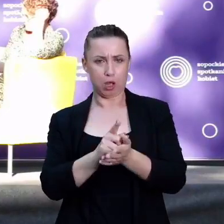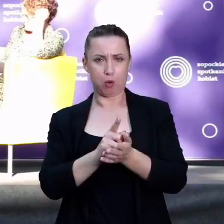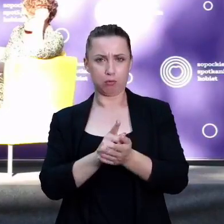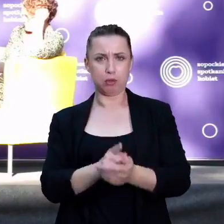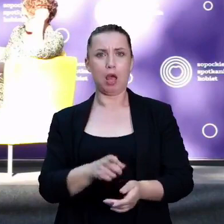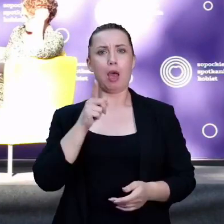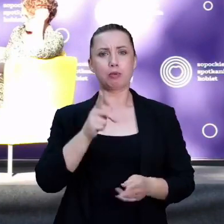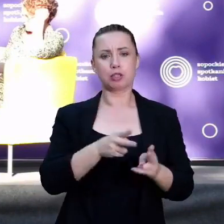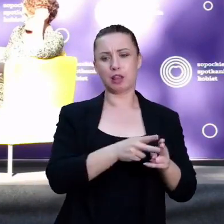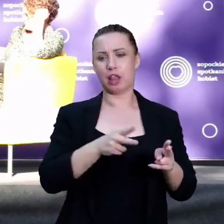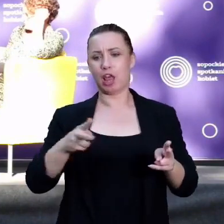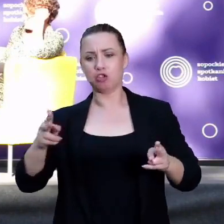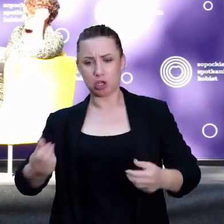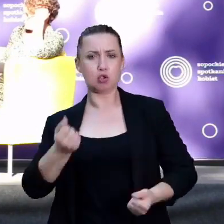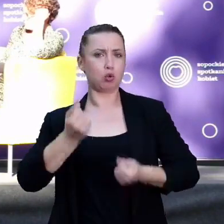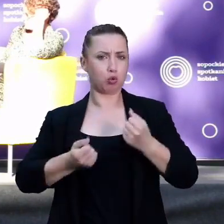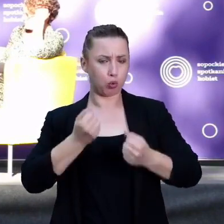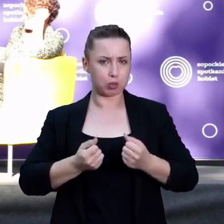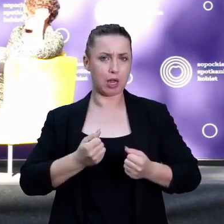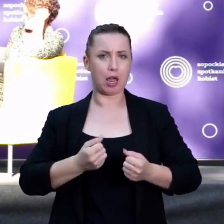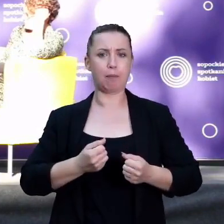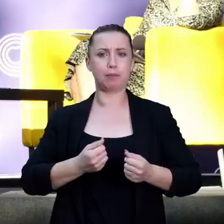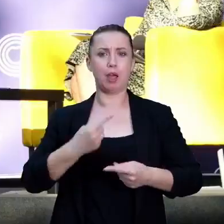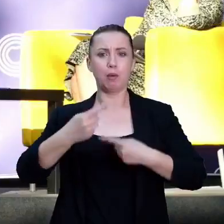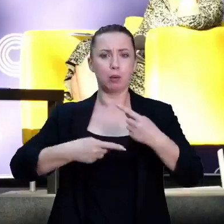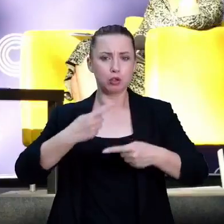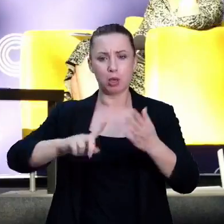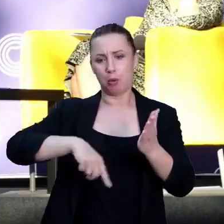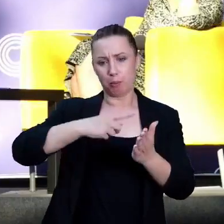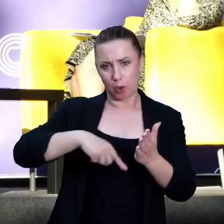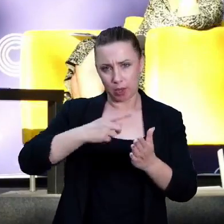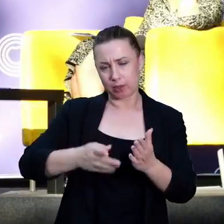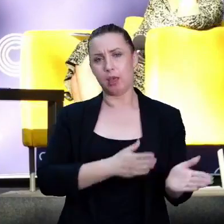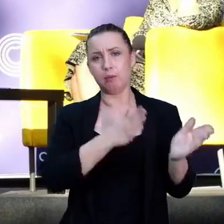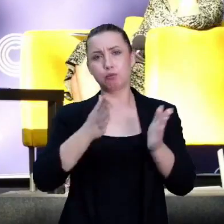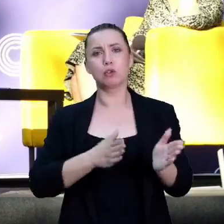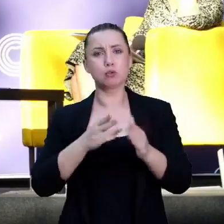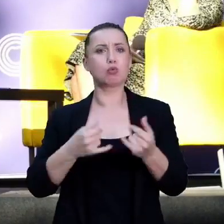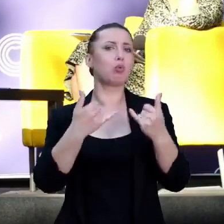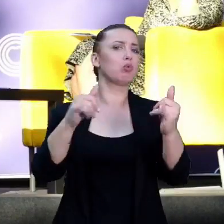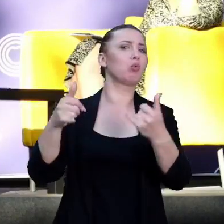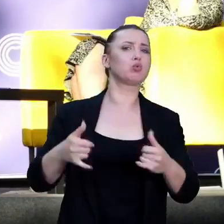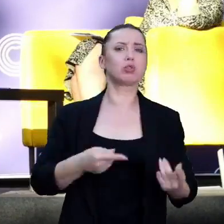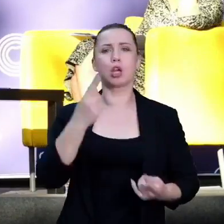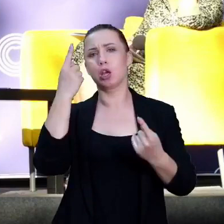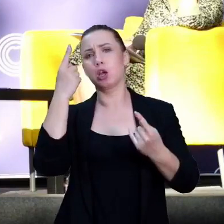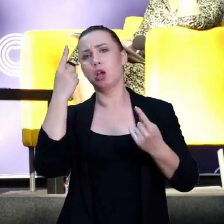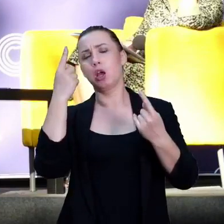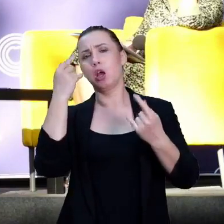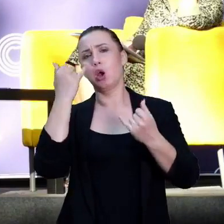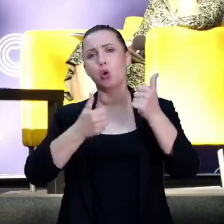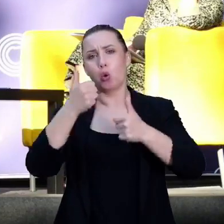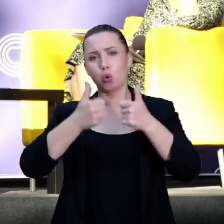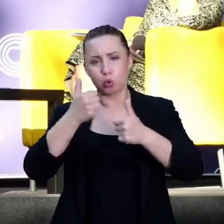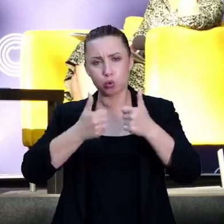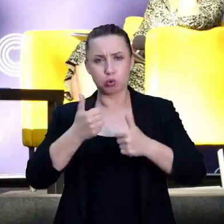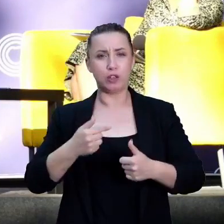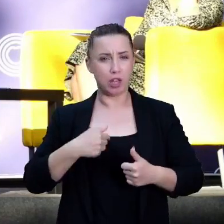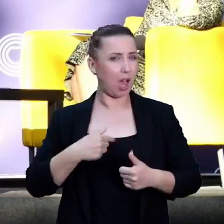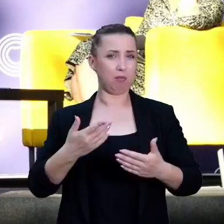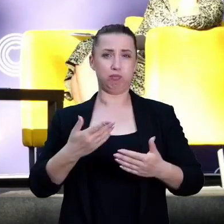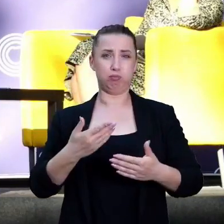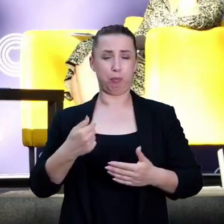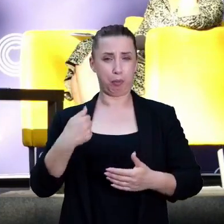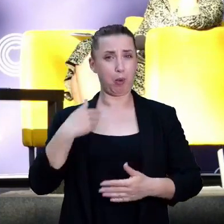czas zrobić naprawdę dużo dobrych rzeczy, nagrać płyty, właśnie się do rozmaitych konkursów. Podziwiałam tych naszych studentów, że się